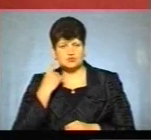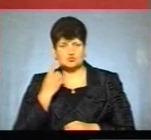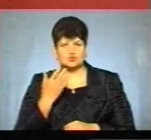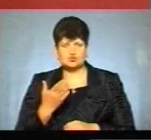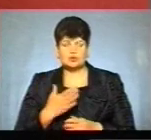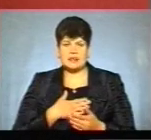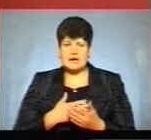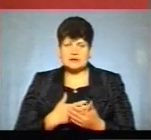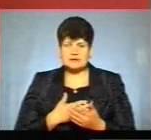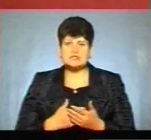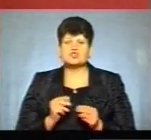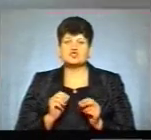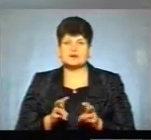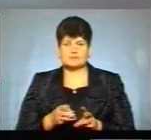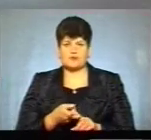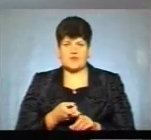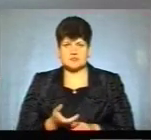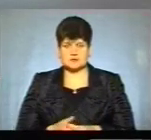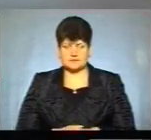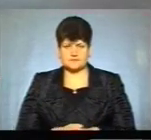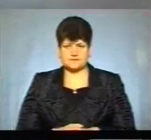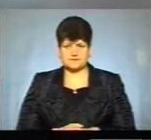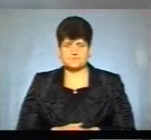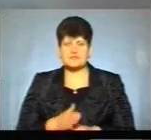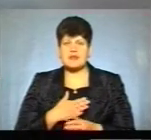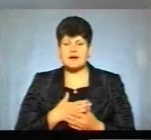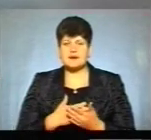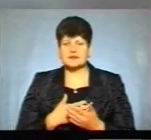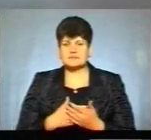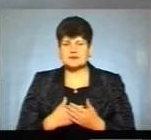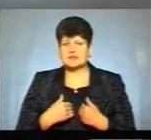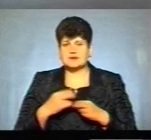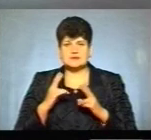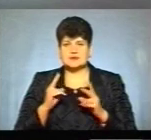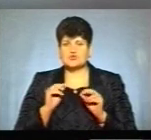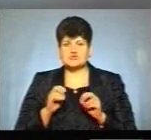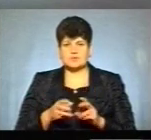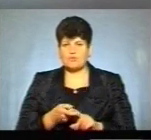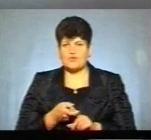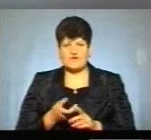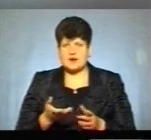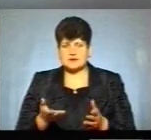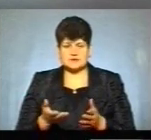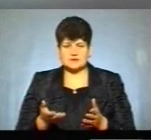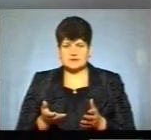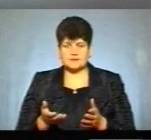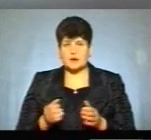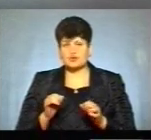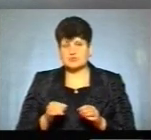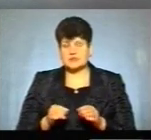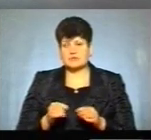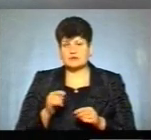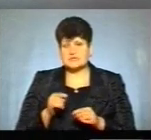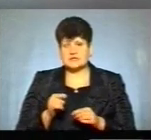така активізація з чим пов'язана? Активізація? Я не знаю, з чим активізація пов'язана. Можливо, вже прийшла та